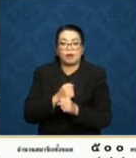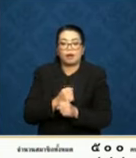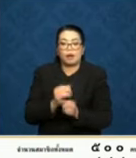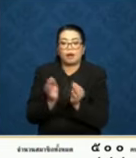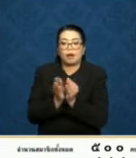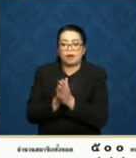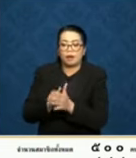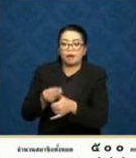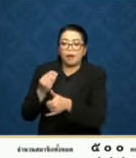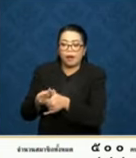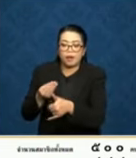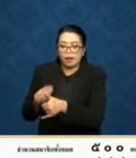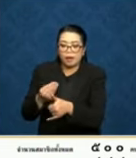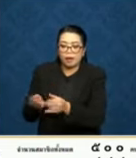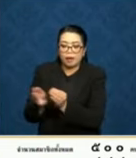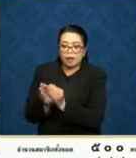even meet this parent